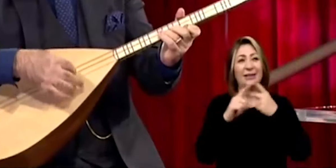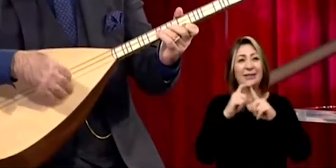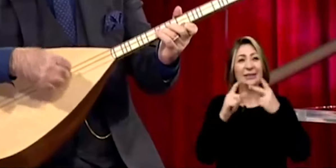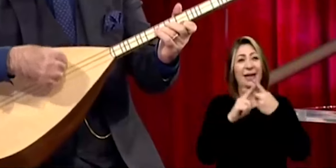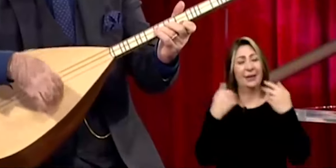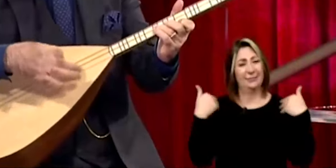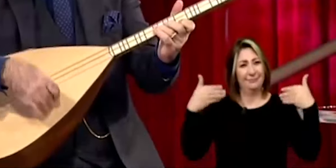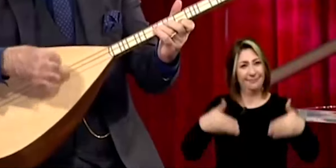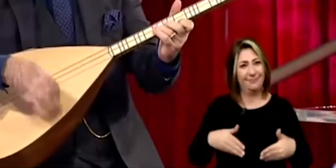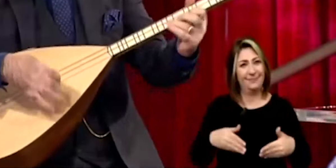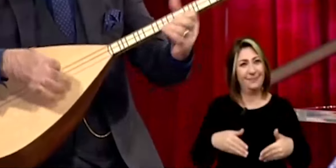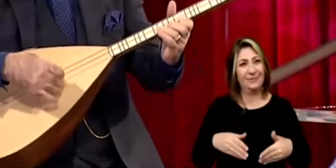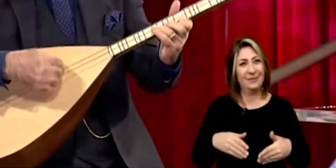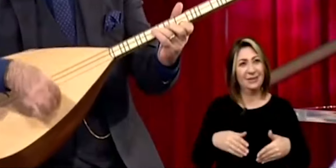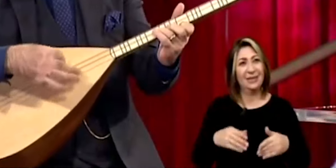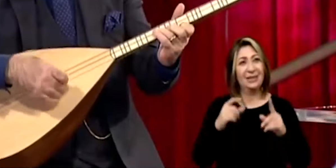dadaya,